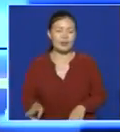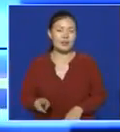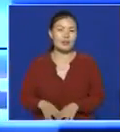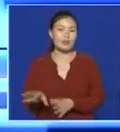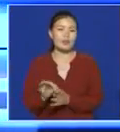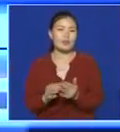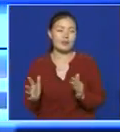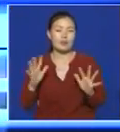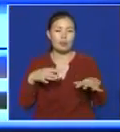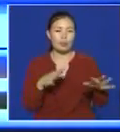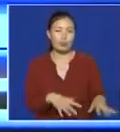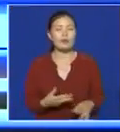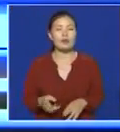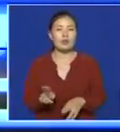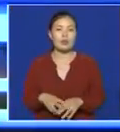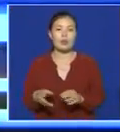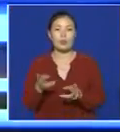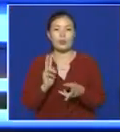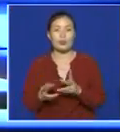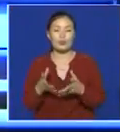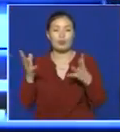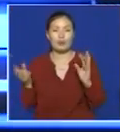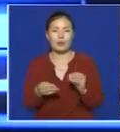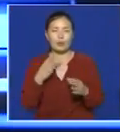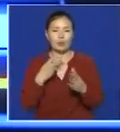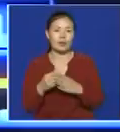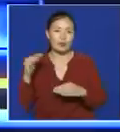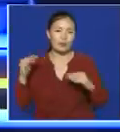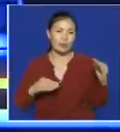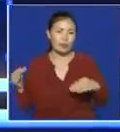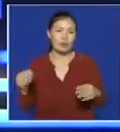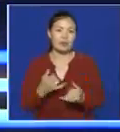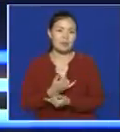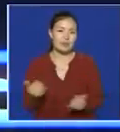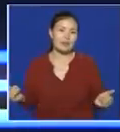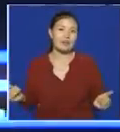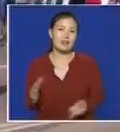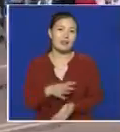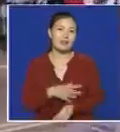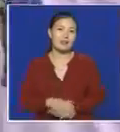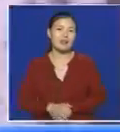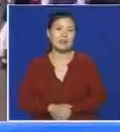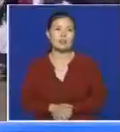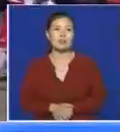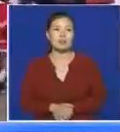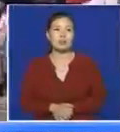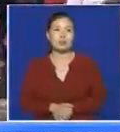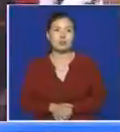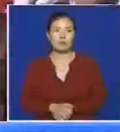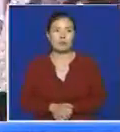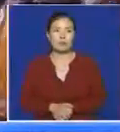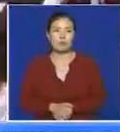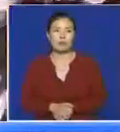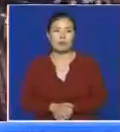олар теңіз жағасында дәстүрі мен ас үй мәзірін көрсететін көрме ұйымдастырып, ұлылығын паш етті. В областной ассамблее народа